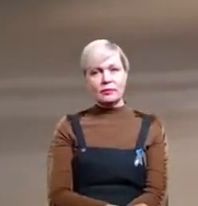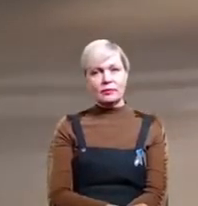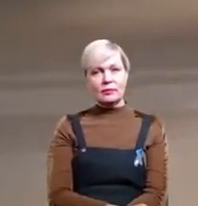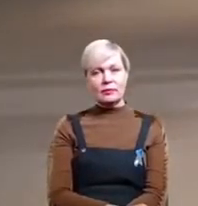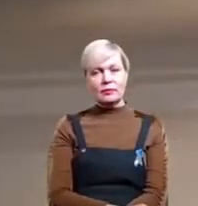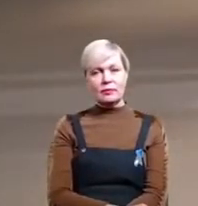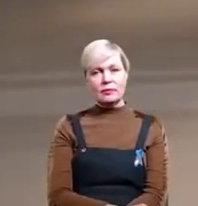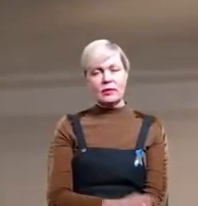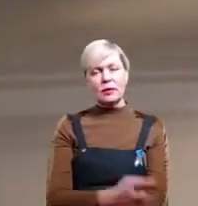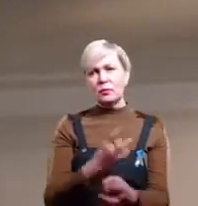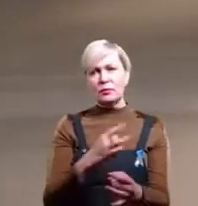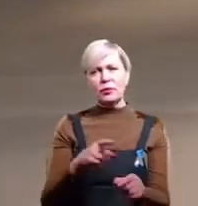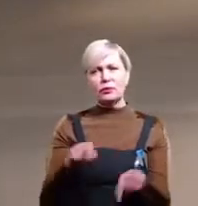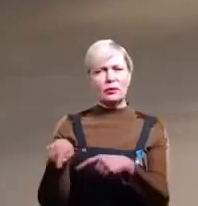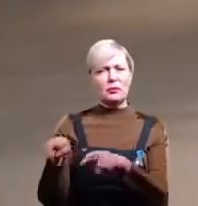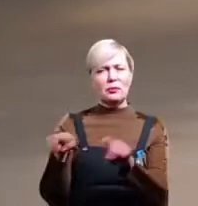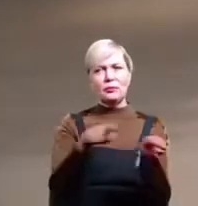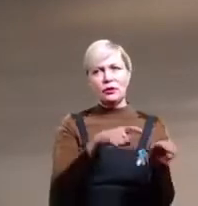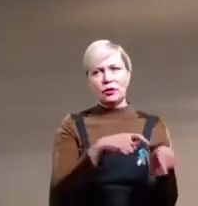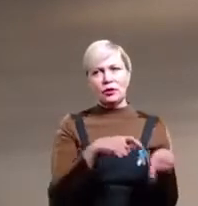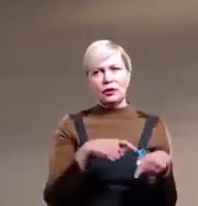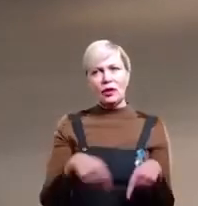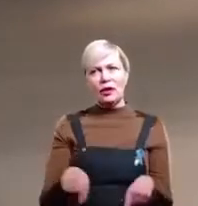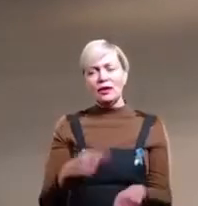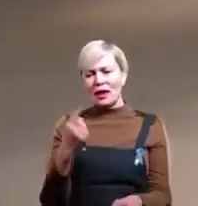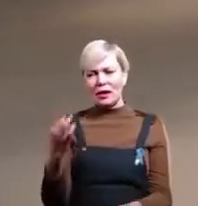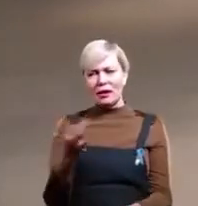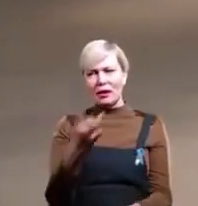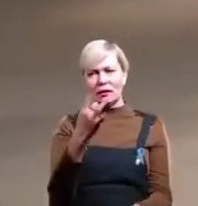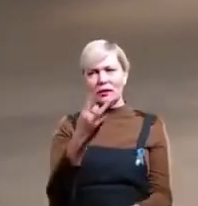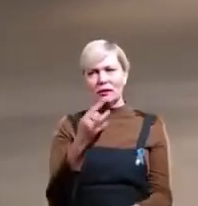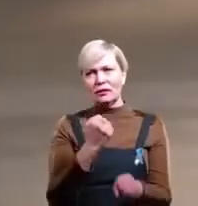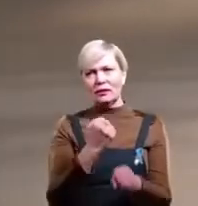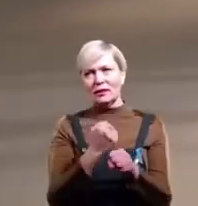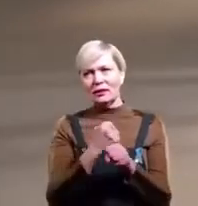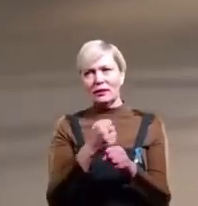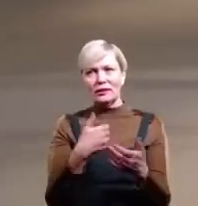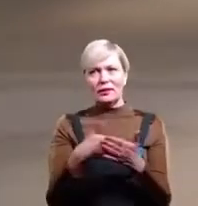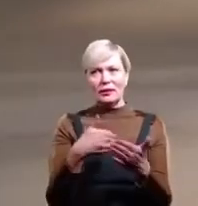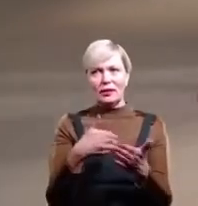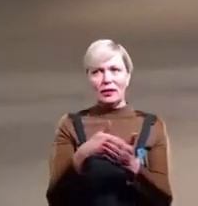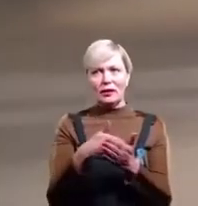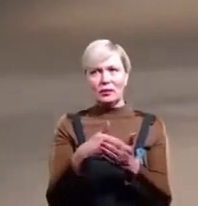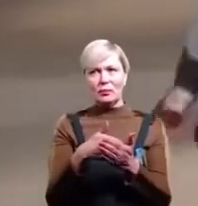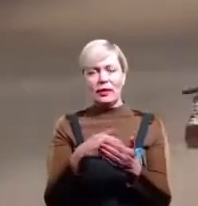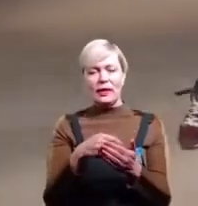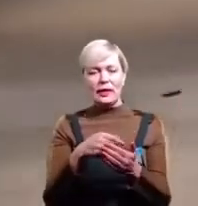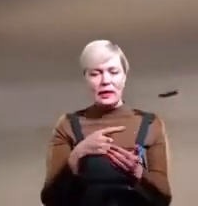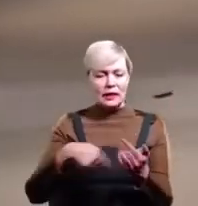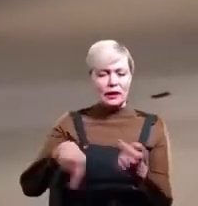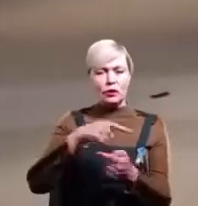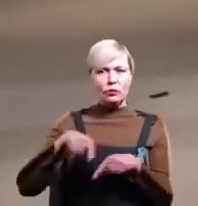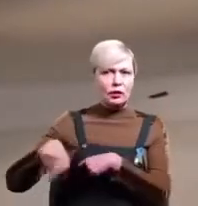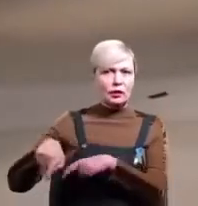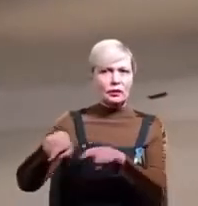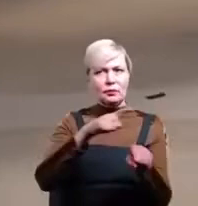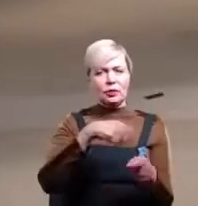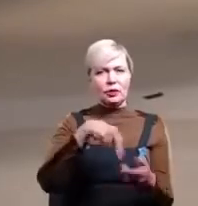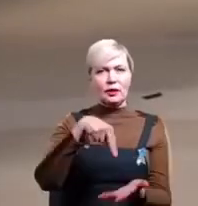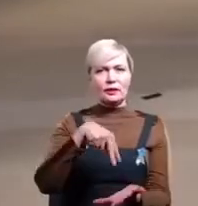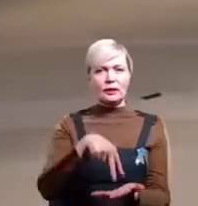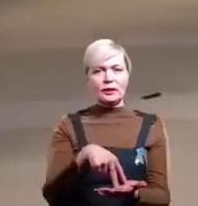Просто бег, просто пробежать. То есть раз, вы делаете как бы и из круга добежать,